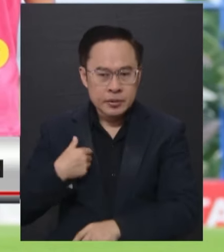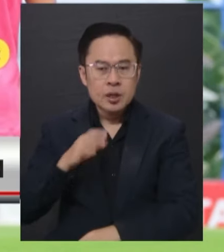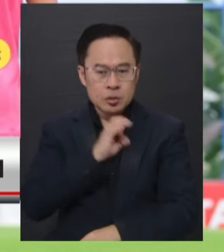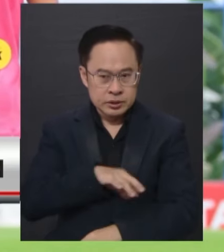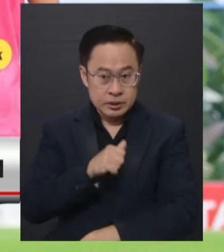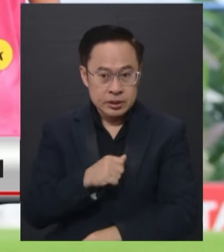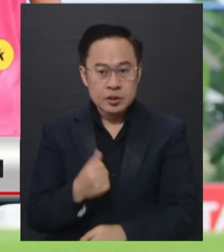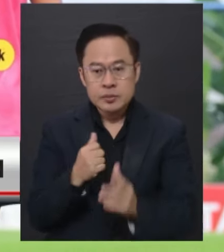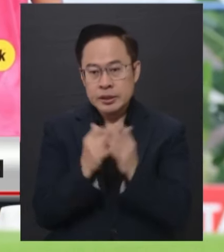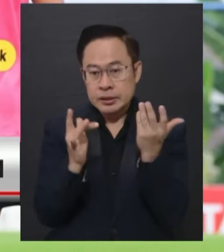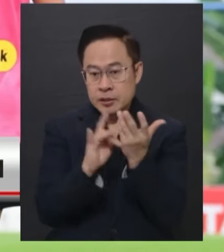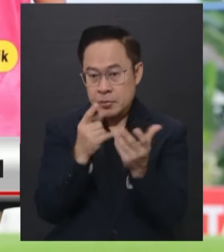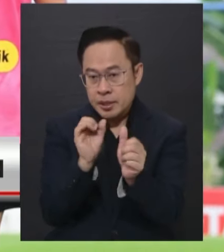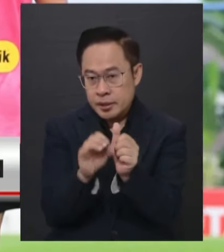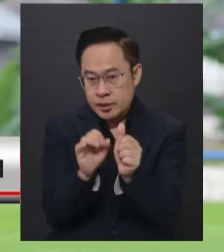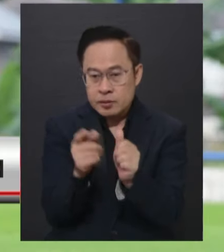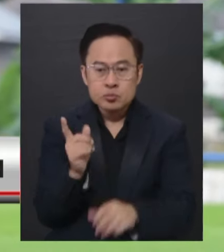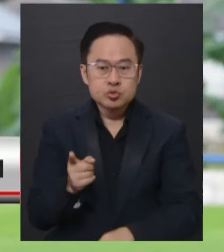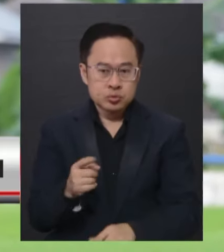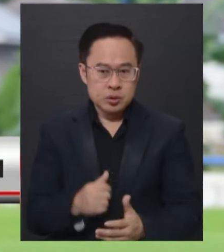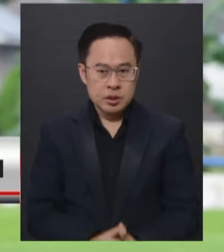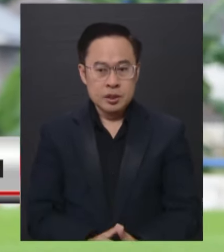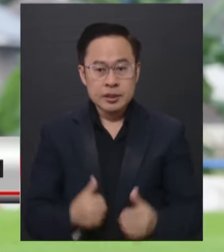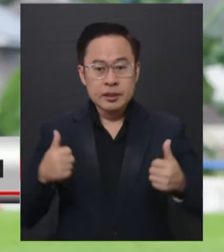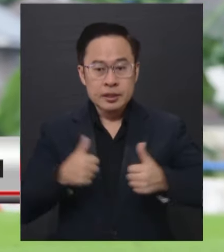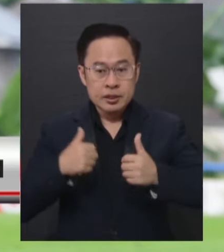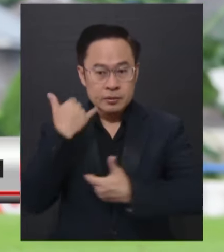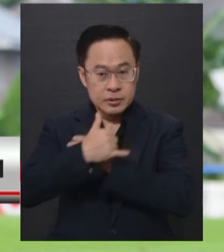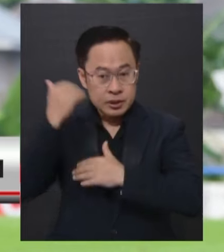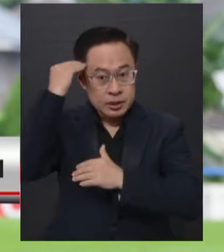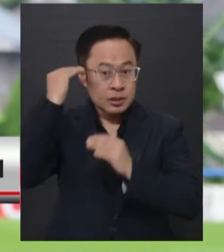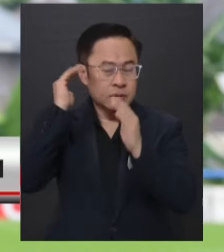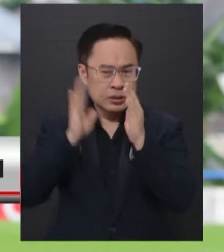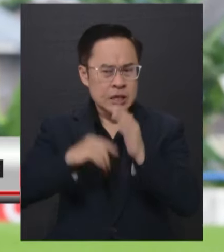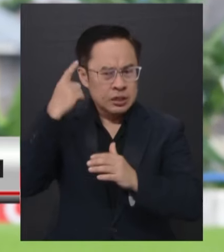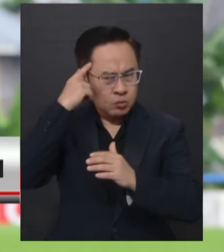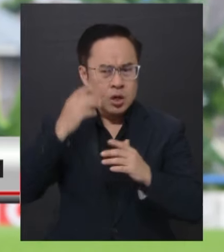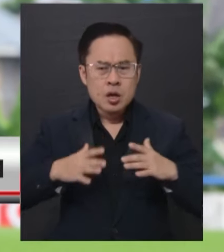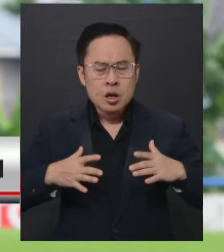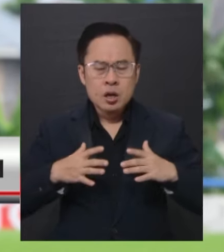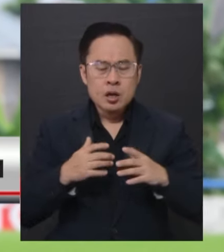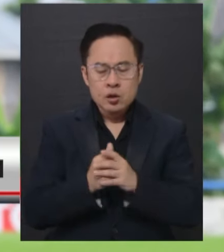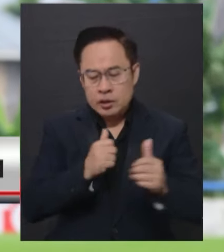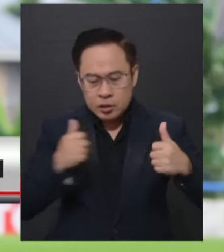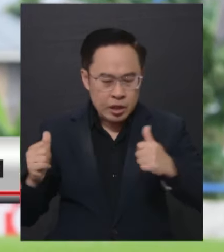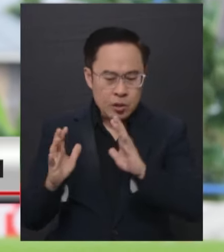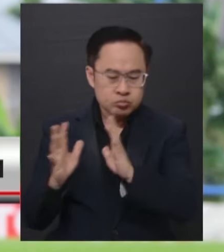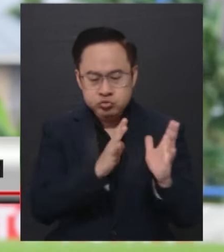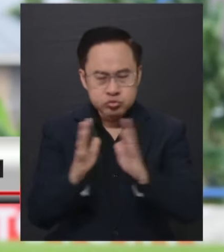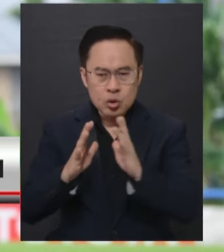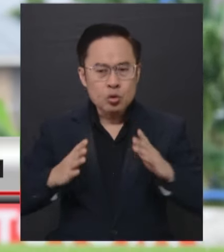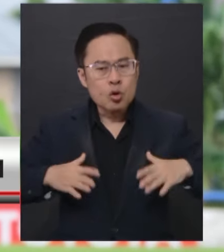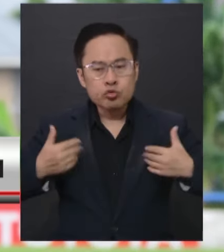แท็กติกใหม่ๆให้กับทีมตลอดเวลาส่วนการเจอเกาหลีใต้ก็เชื่อว่าเกมนี้น่าจะออกมาสนุกเพราะว่าเราเนี่ยไม่มีอะไรจะเสีย